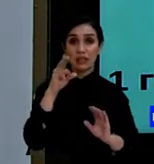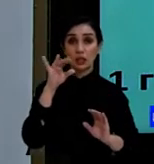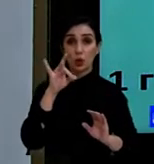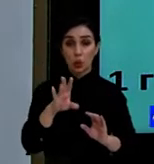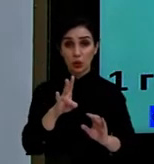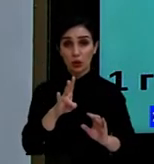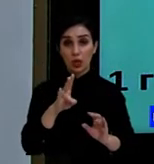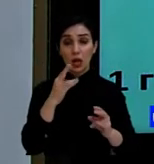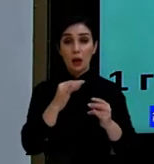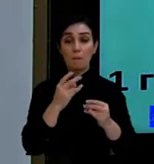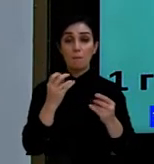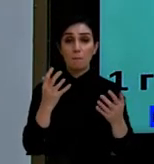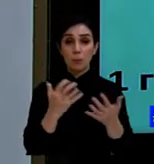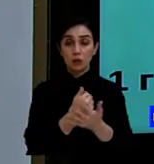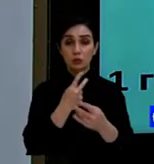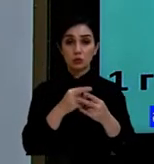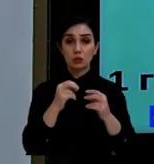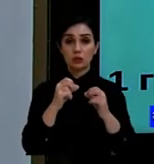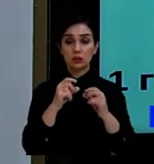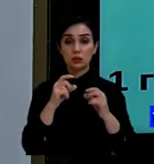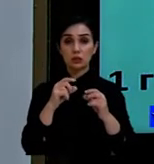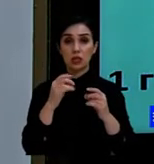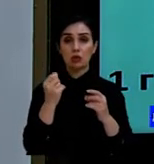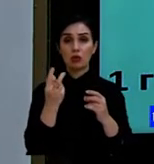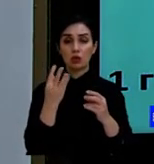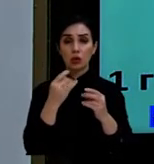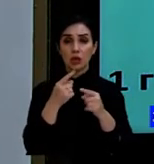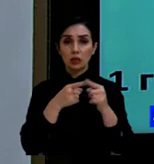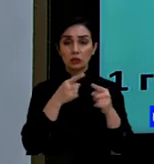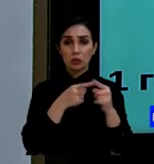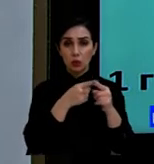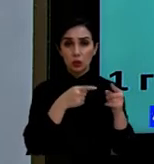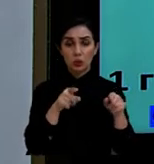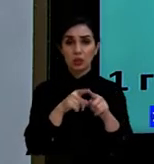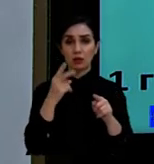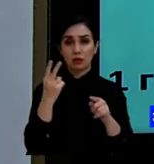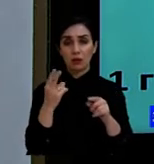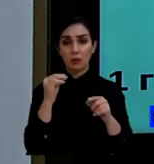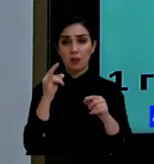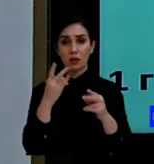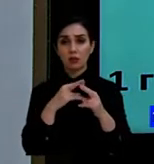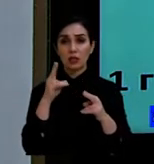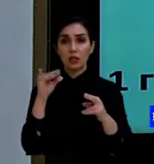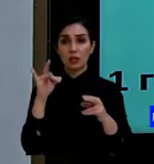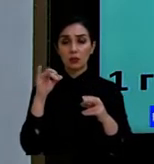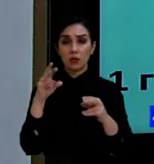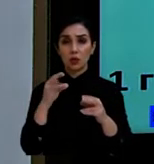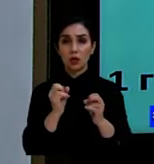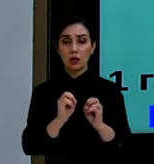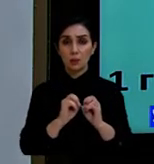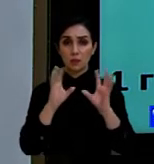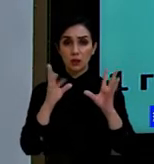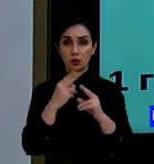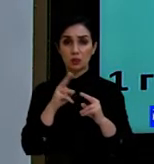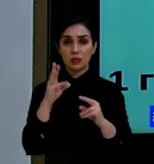нейтрона преобразуется, раскалывается на несколько осколков, в данном случае два, на барий и криптон, и